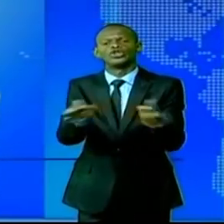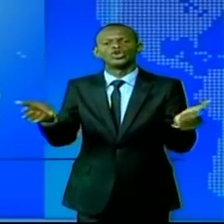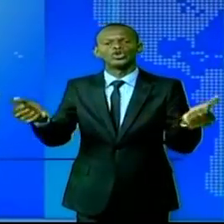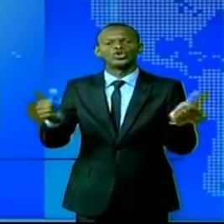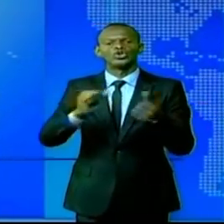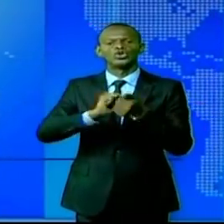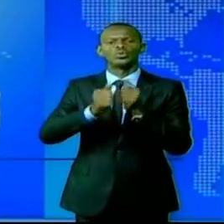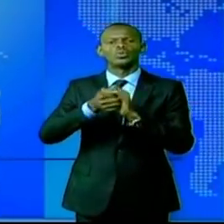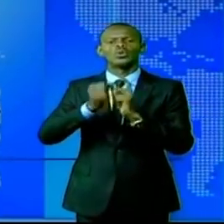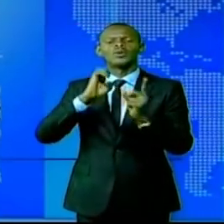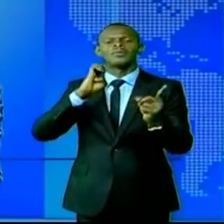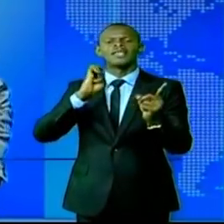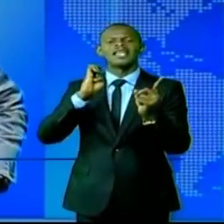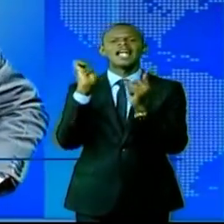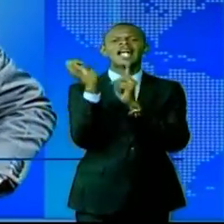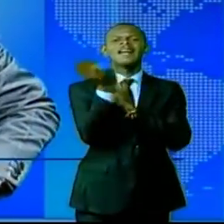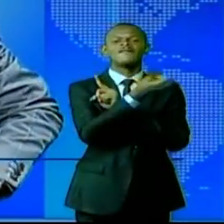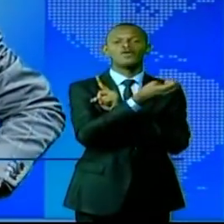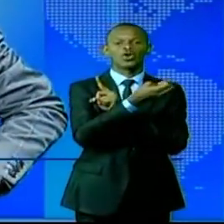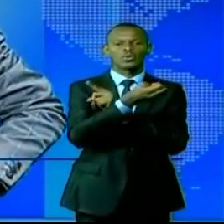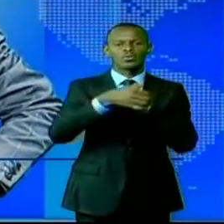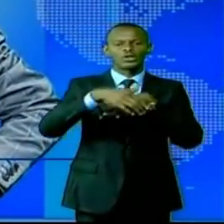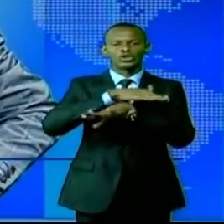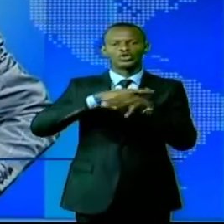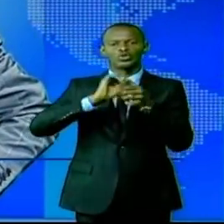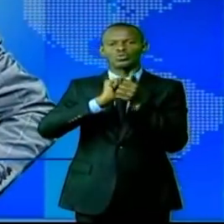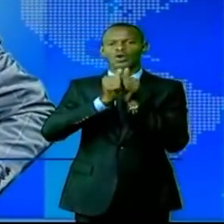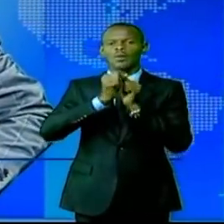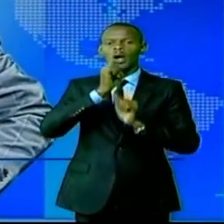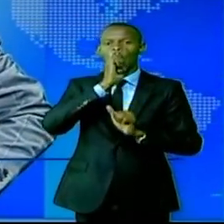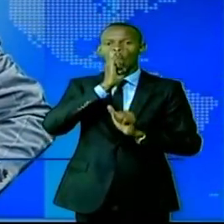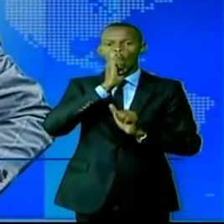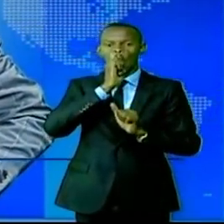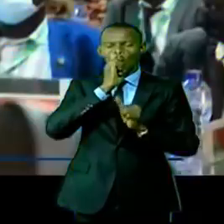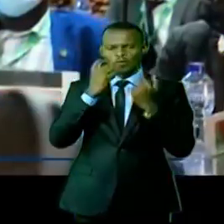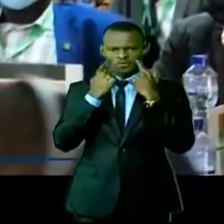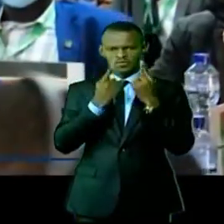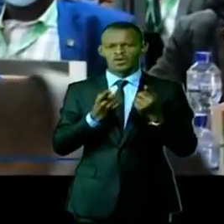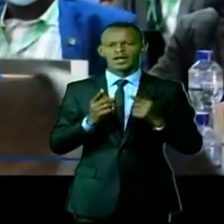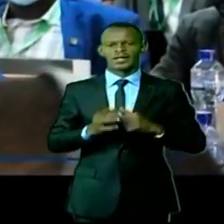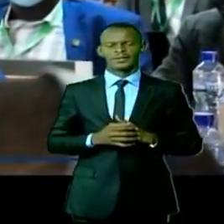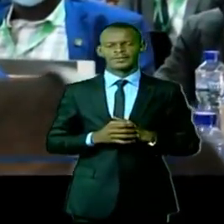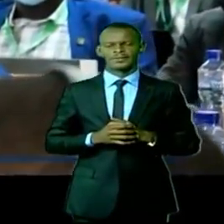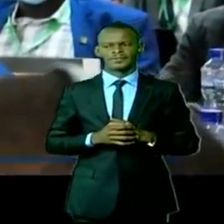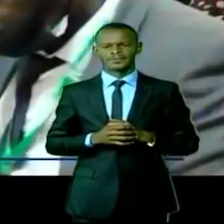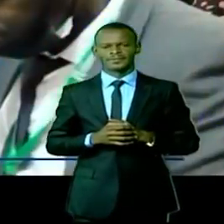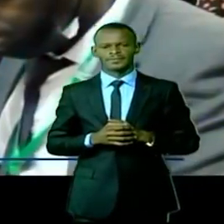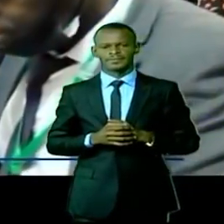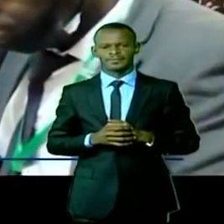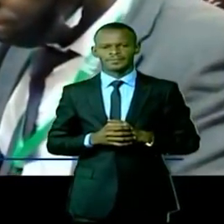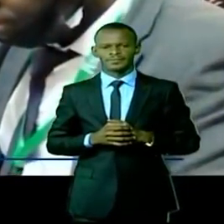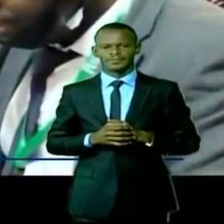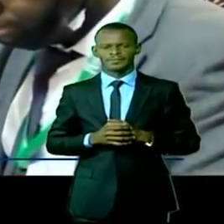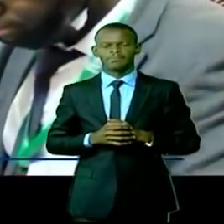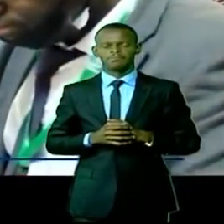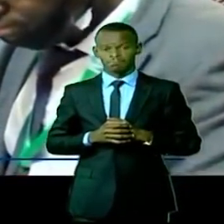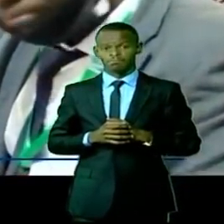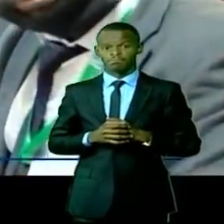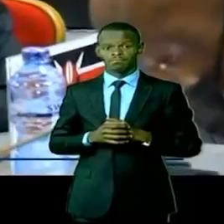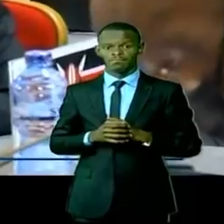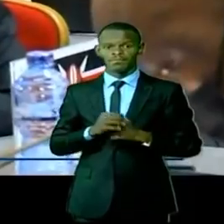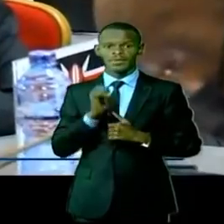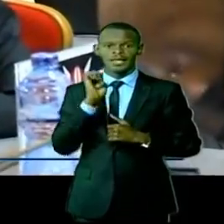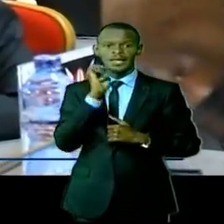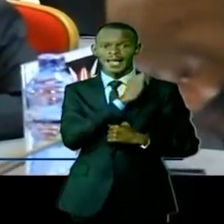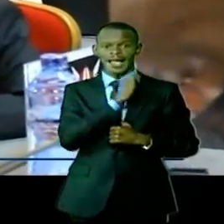l'environnement en termes des ressources en eau. Reportage Ramazani. Excellence F. Bazaïbe Massoudi, vice-premier ministre